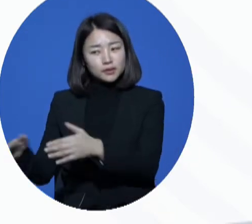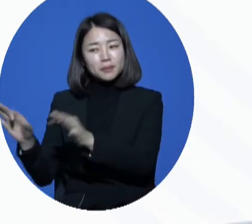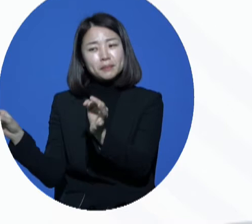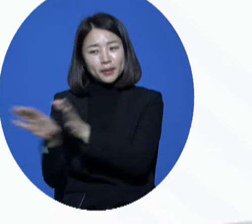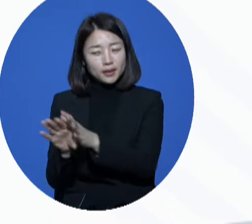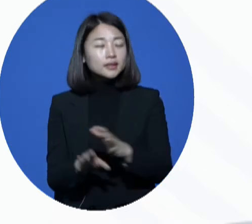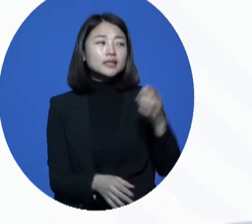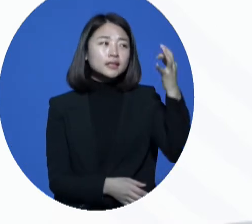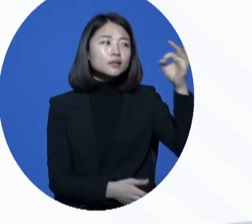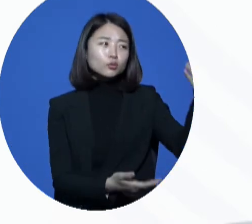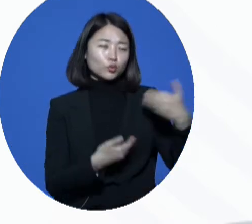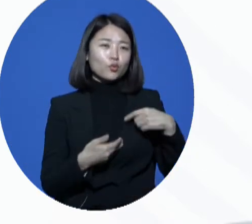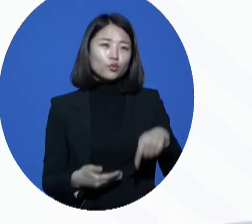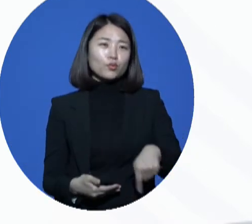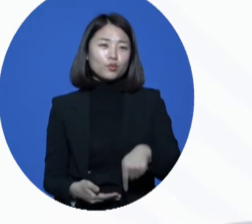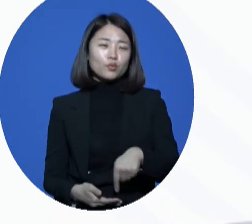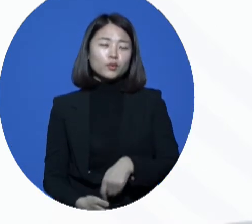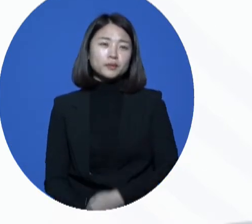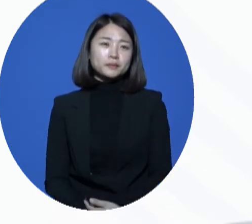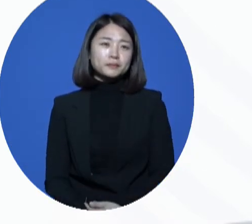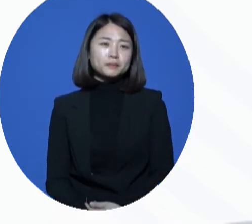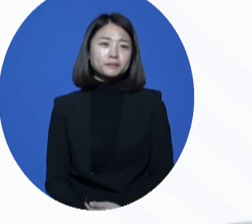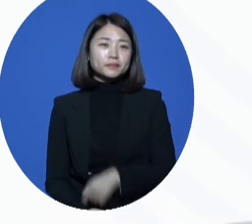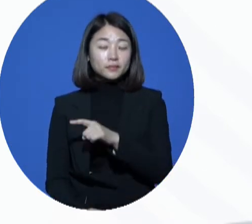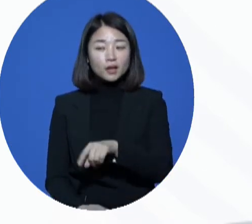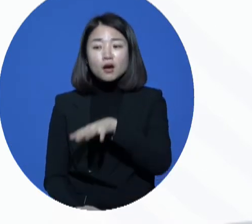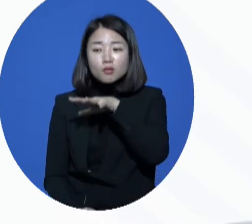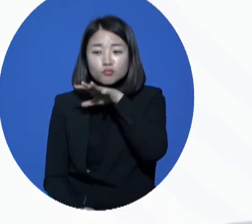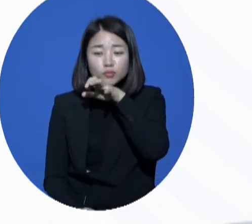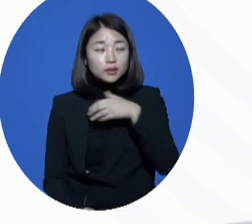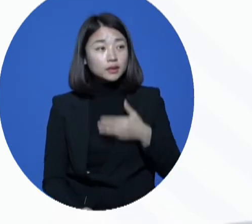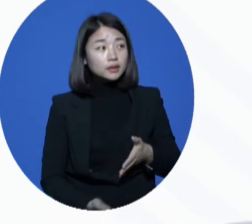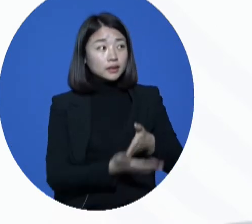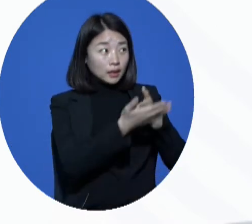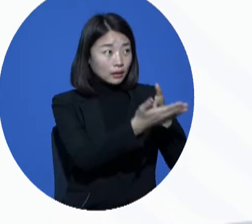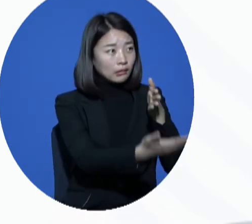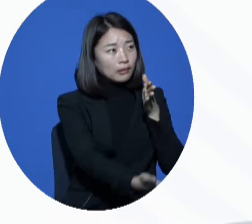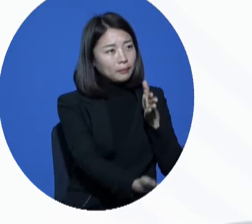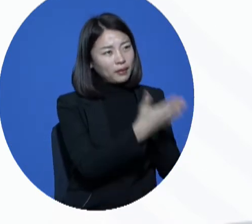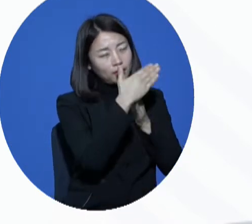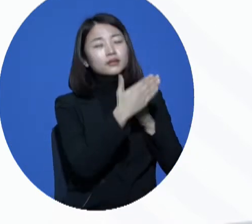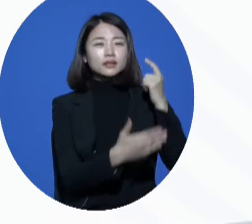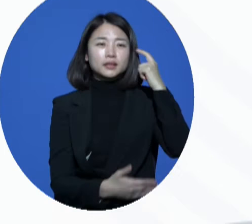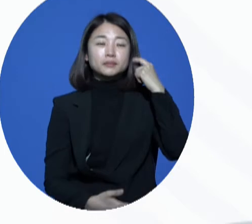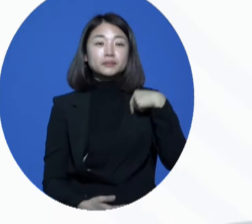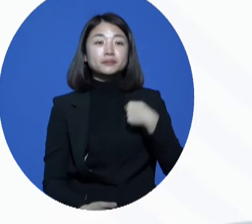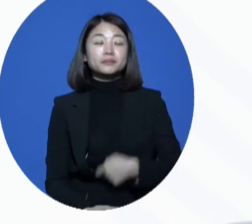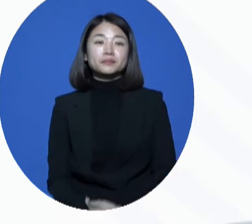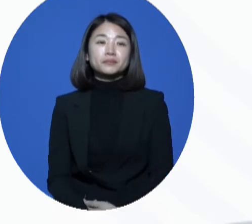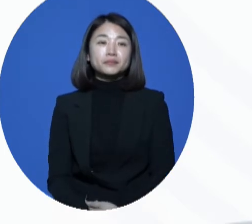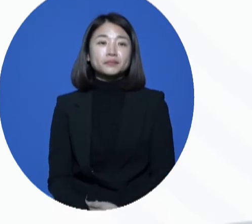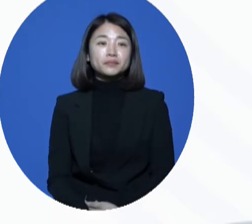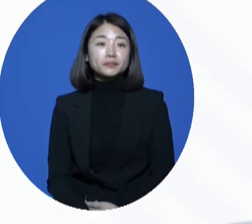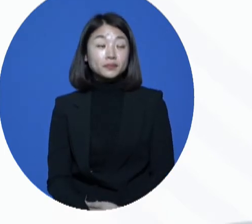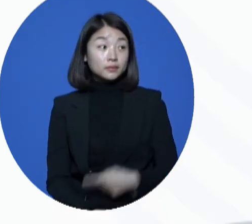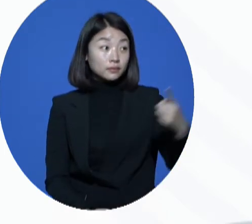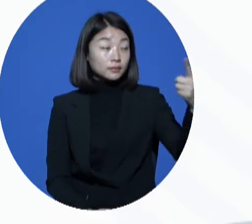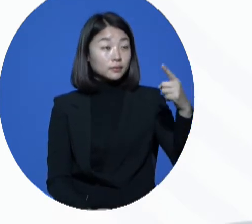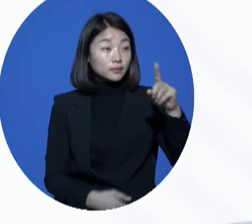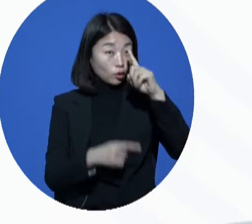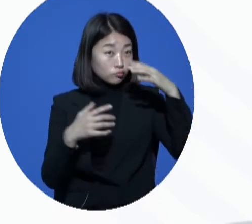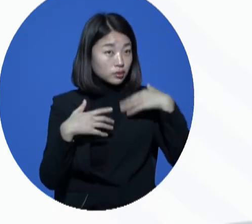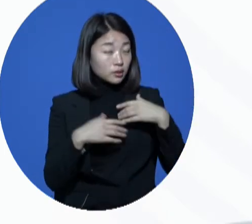지원법을 경유하지 않고서는 이러한 문제 제기들을 제대로 할 수 없다라는 생각을 듭니다. 그리고 이러한 싸움은